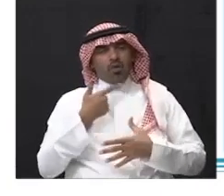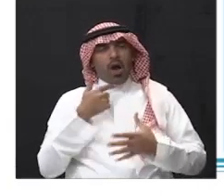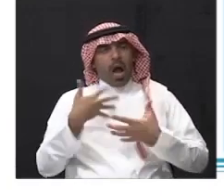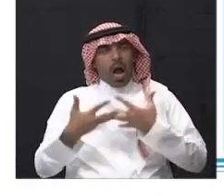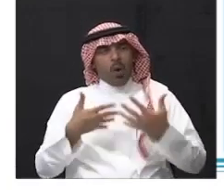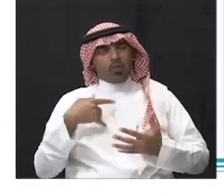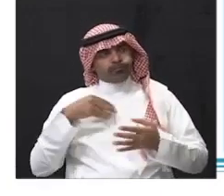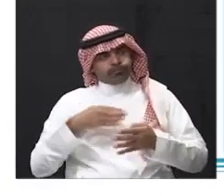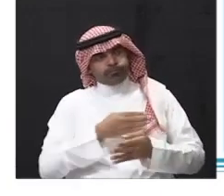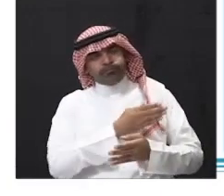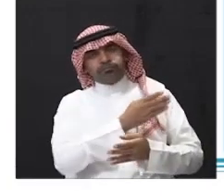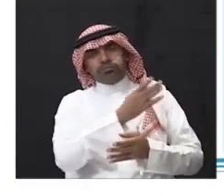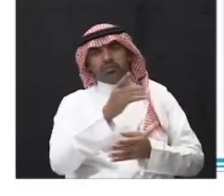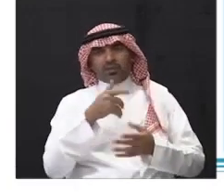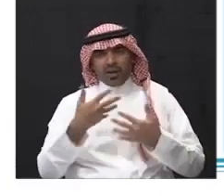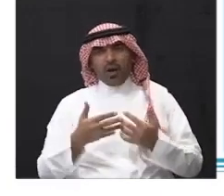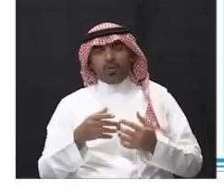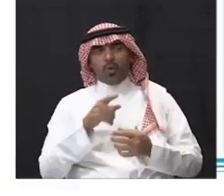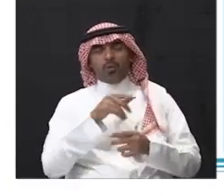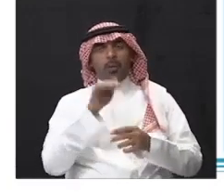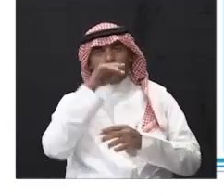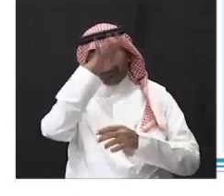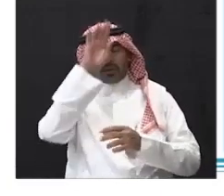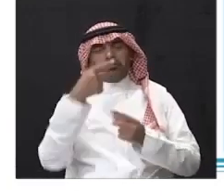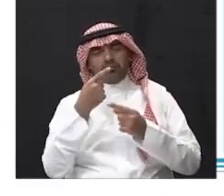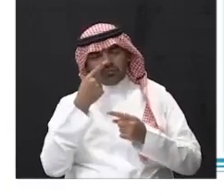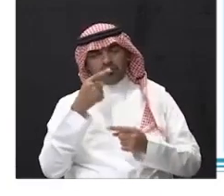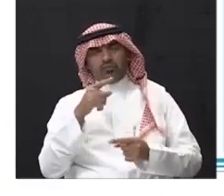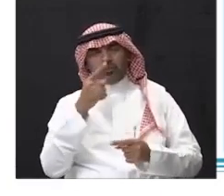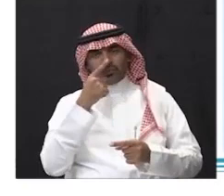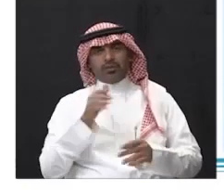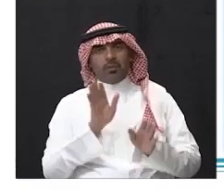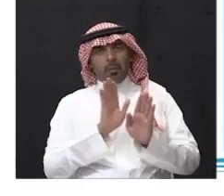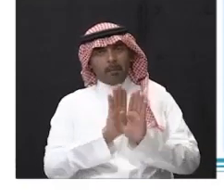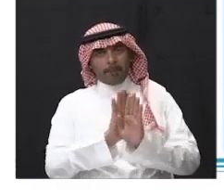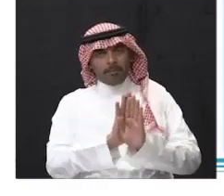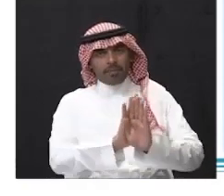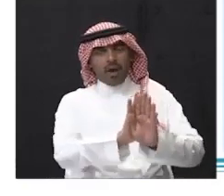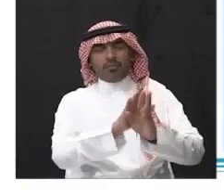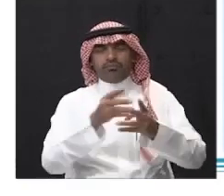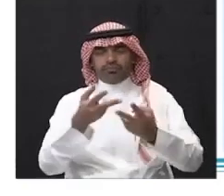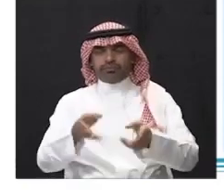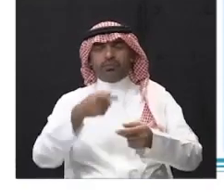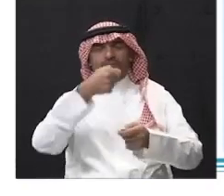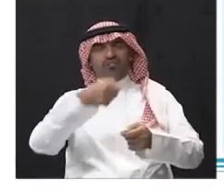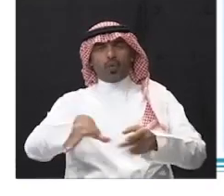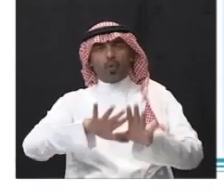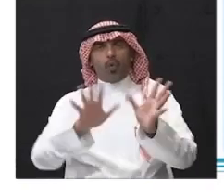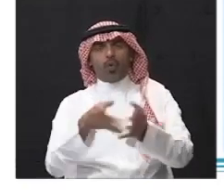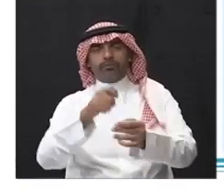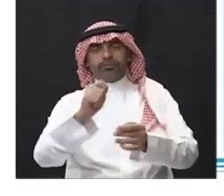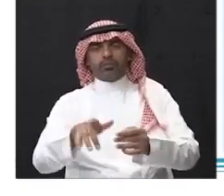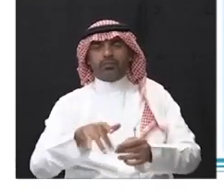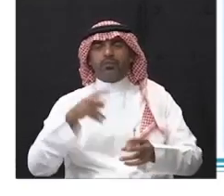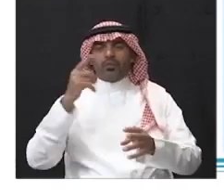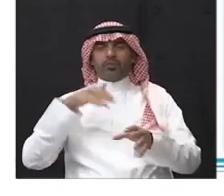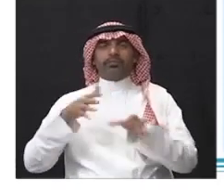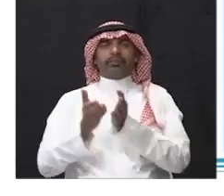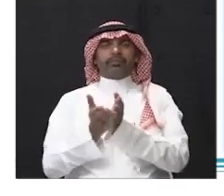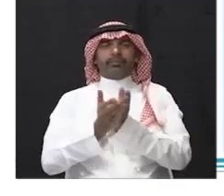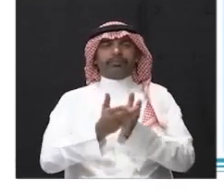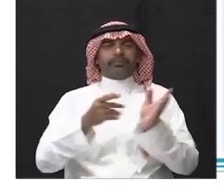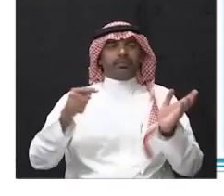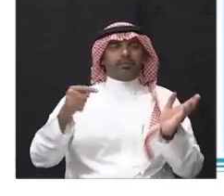وصل إلى جزر الباهاما التي سماها سان سلفادور، ثم توجه إلى شاطئ